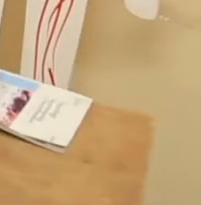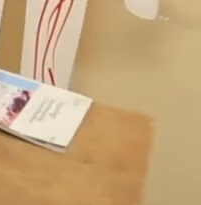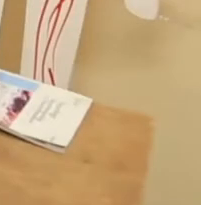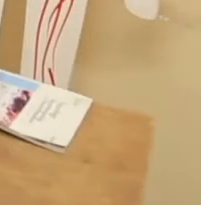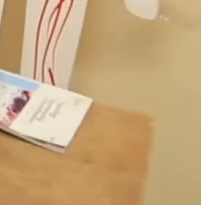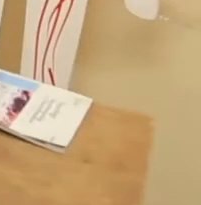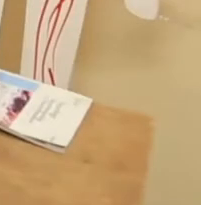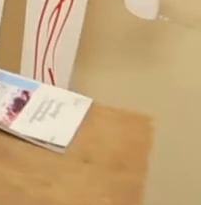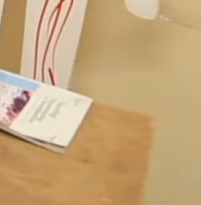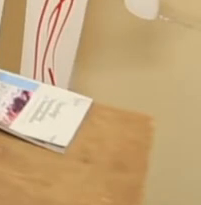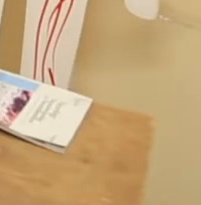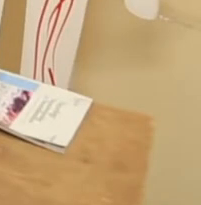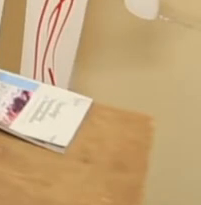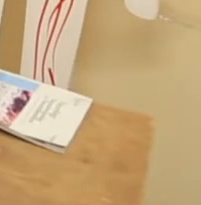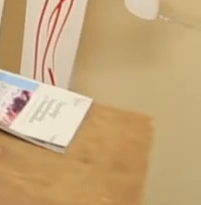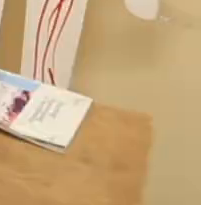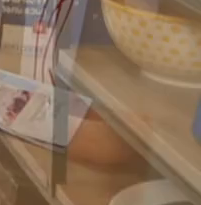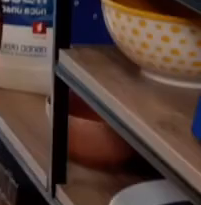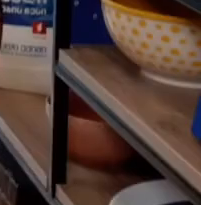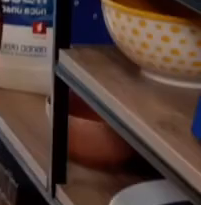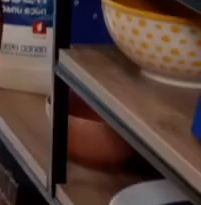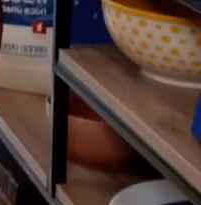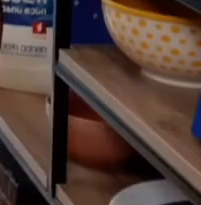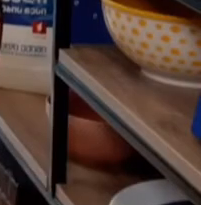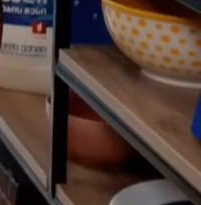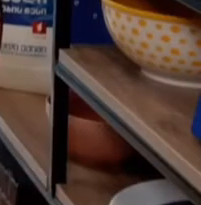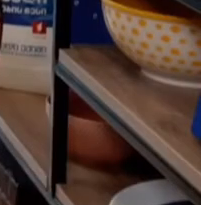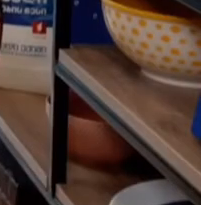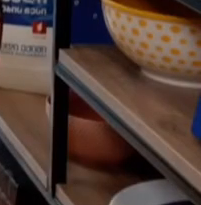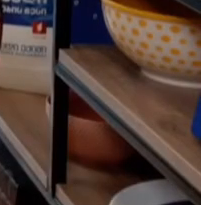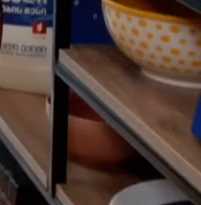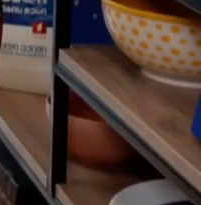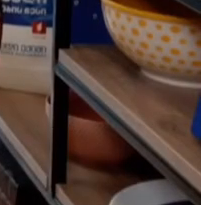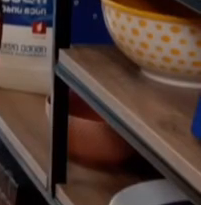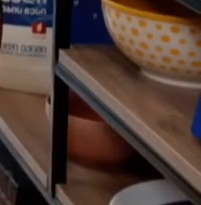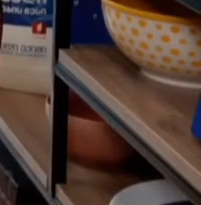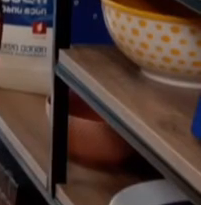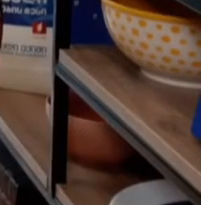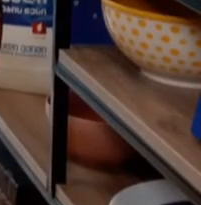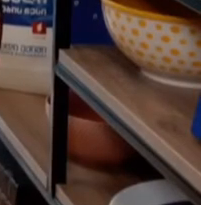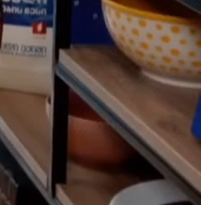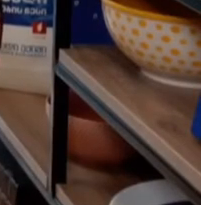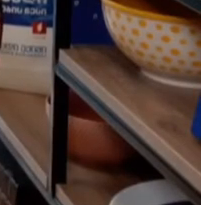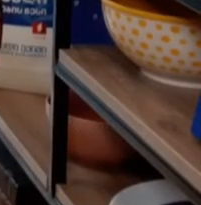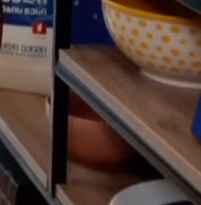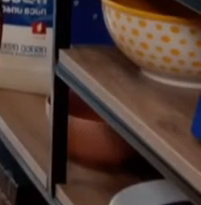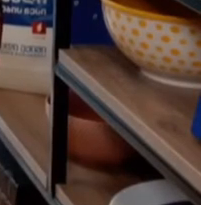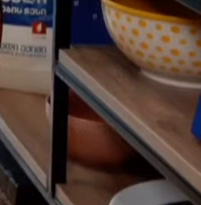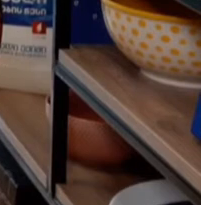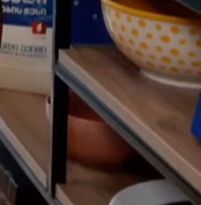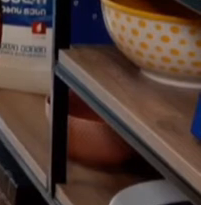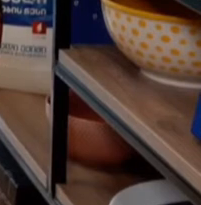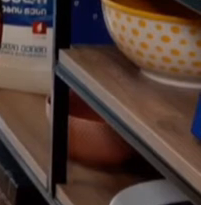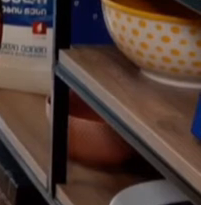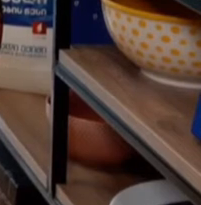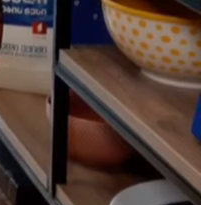ქრონიკული დაავადებების მართვა ყოველთვის ძალიან საყურადღებოა. შაქრიანი დიაბეტი ერთ-ერთი ქრონიკული დაავადებაა და მის მართვაზე ჩვენ